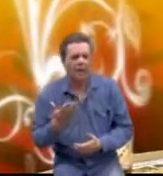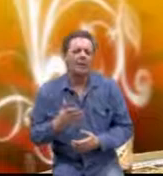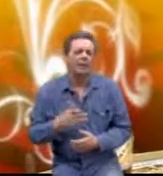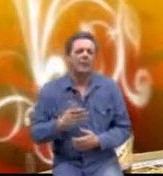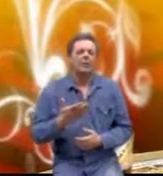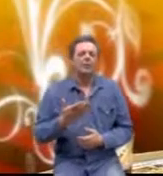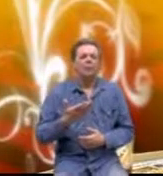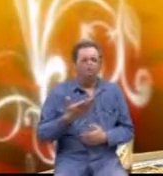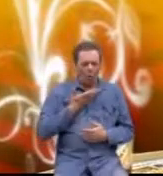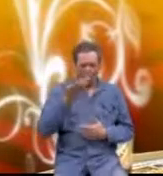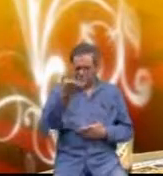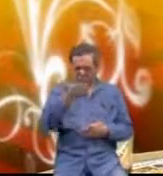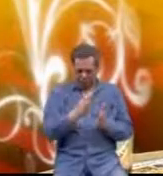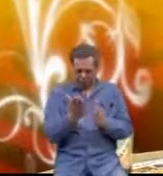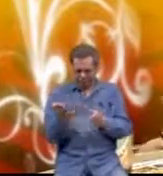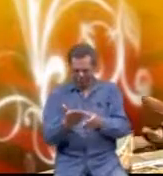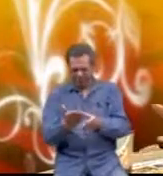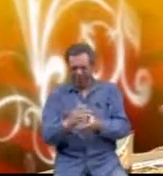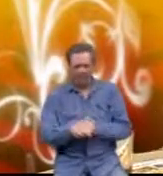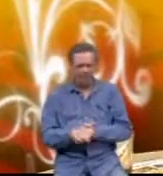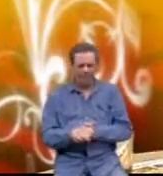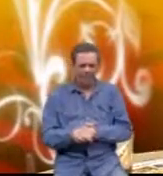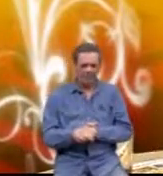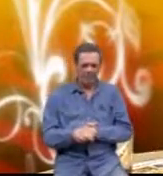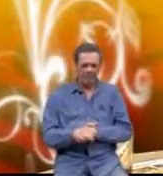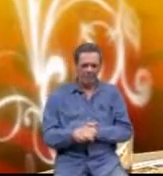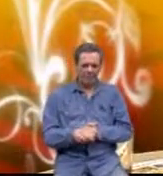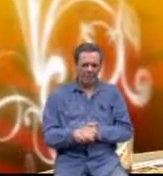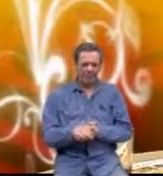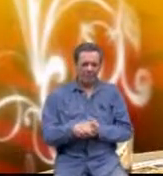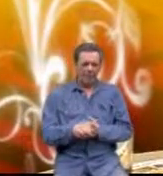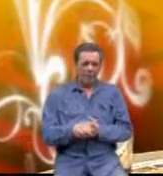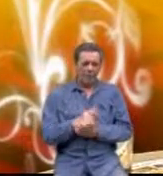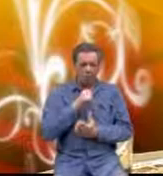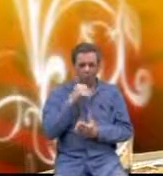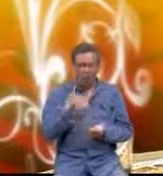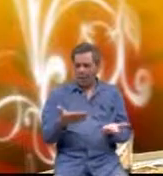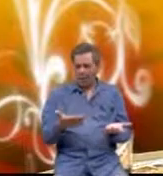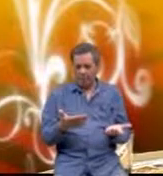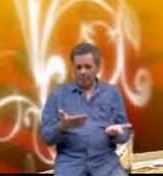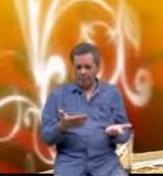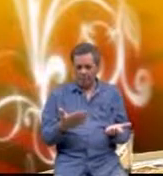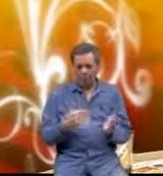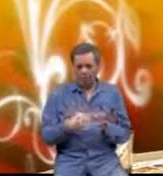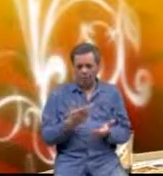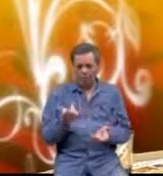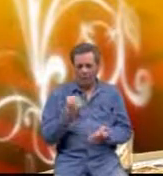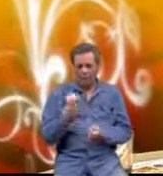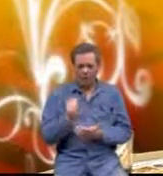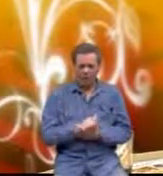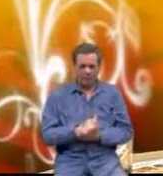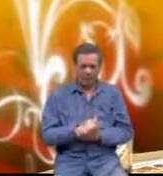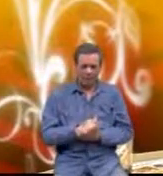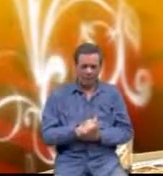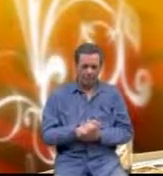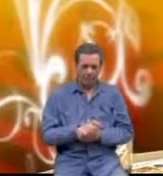ovaj letak. Bićemo ih još nećemo ih podsjetiti. Oni već to trebaju sutra krenuti, četvrtak, jel tako? Prema tome,